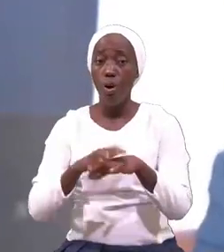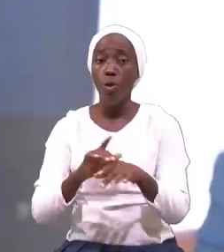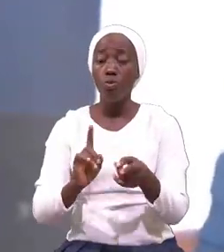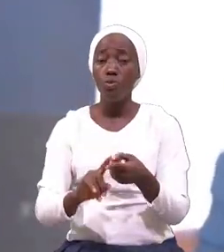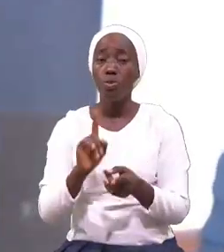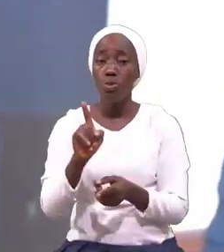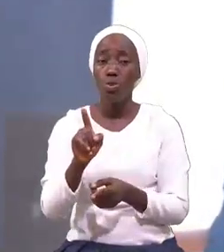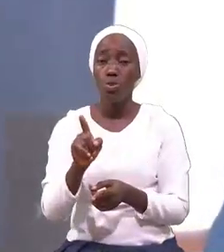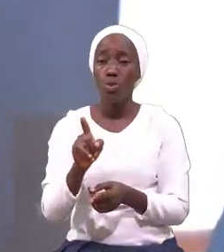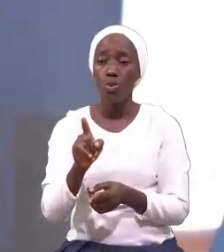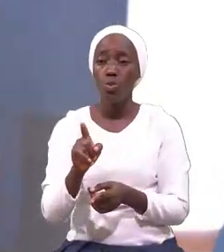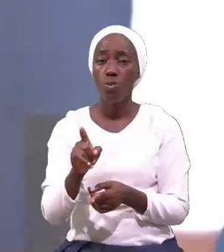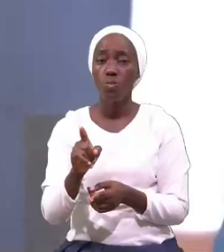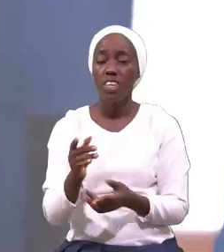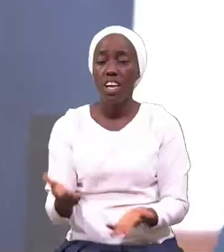Voici, je vous le dis.